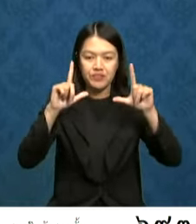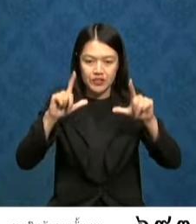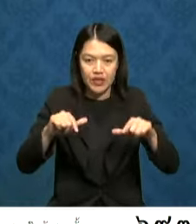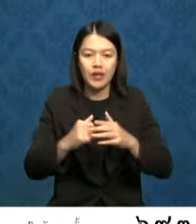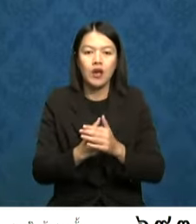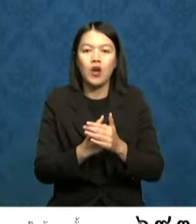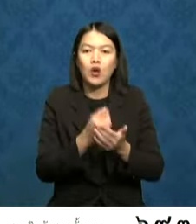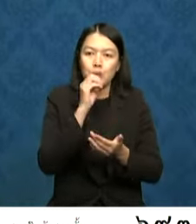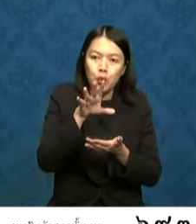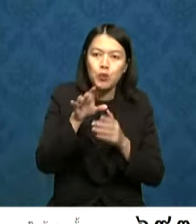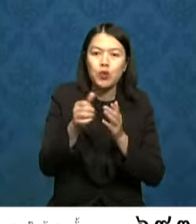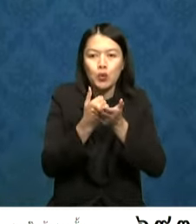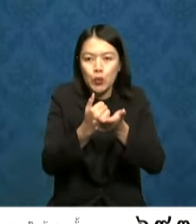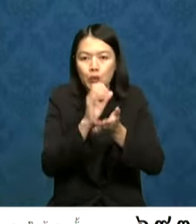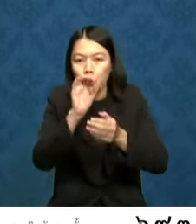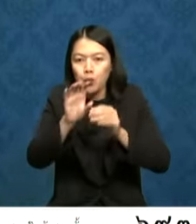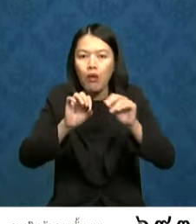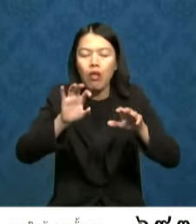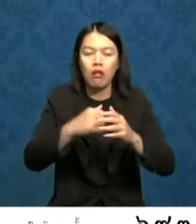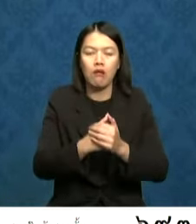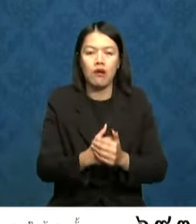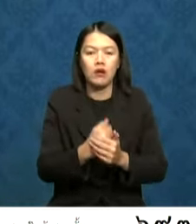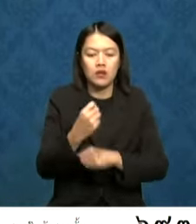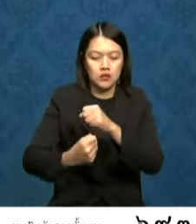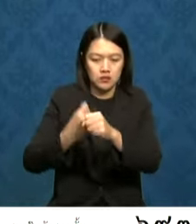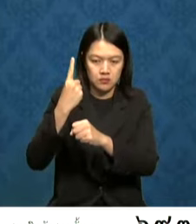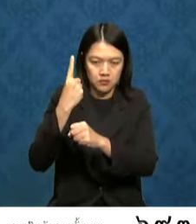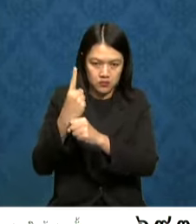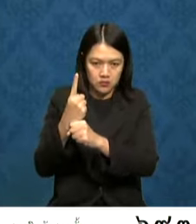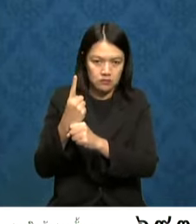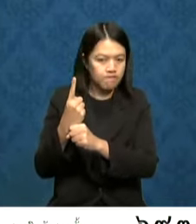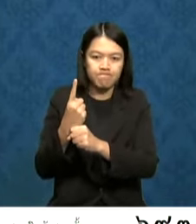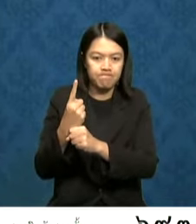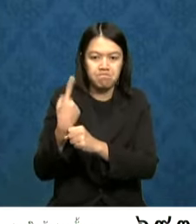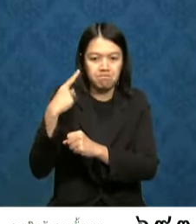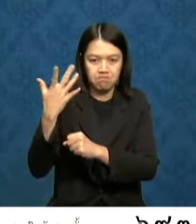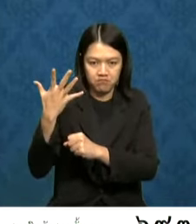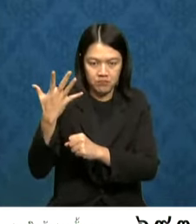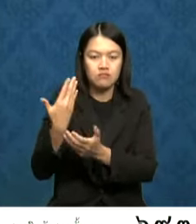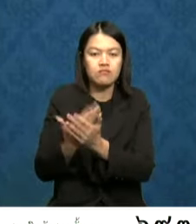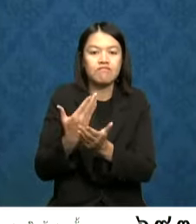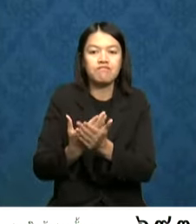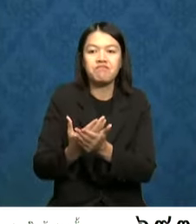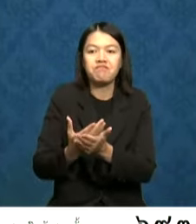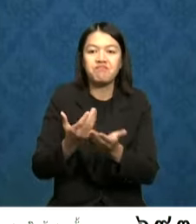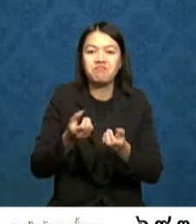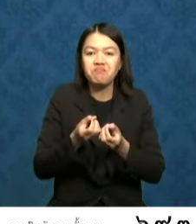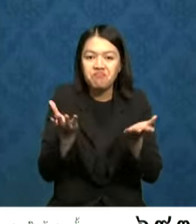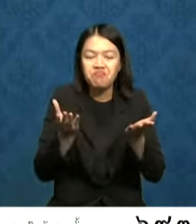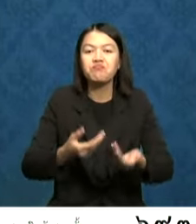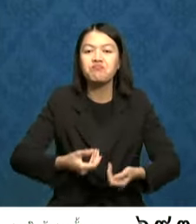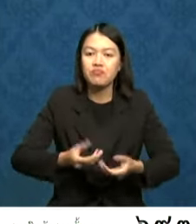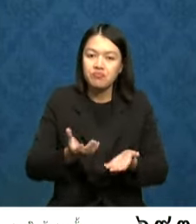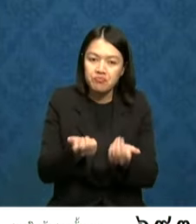แก้ต่างแทนรัฐบาลนะคะกลายเป็น 1ปีค่ะที่ศูญเปล่าสุดท้ายเงินยังไม่ได้เสีย